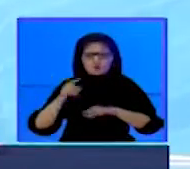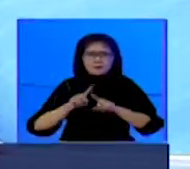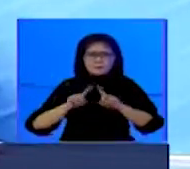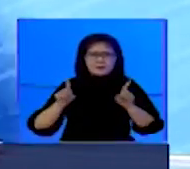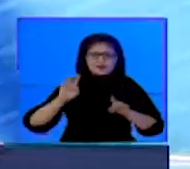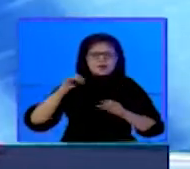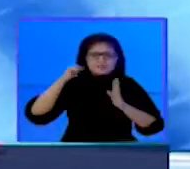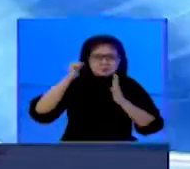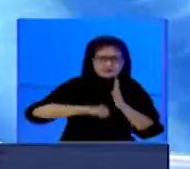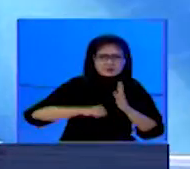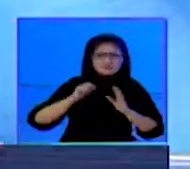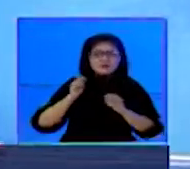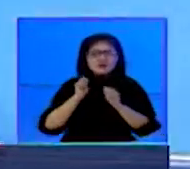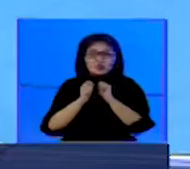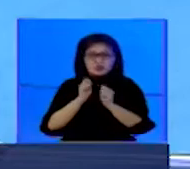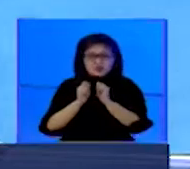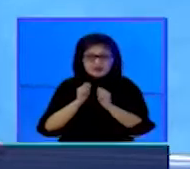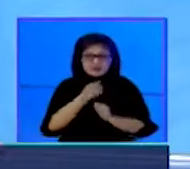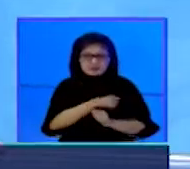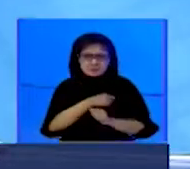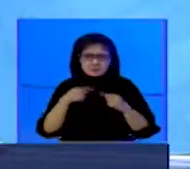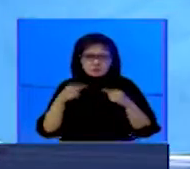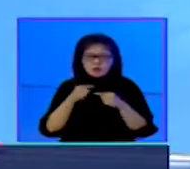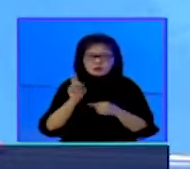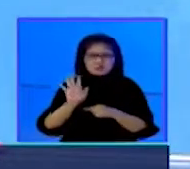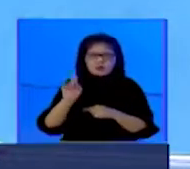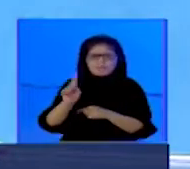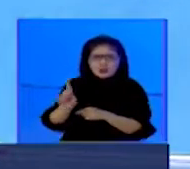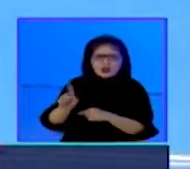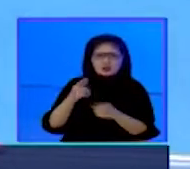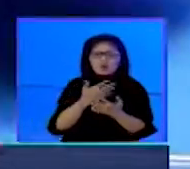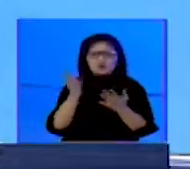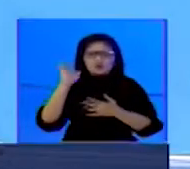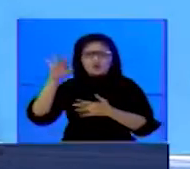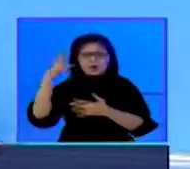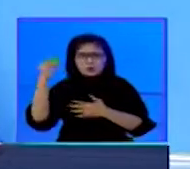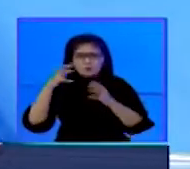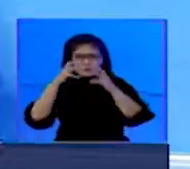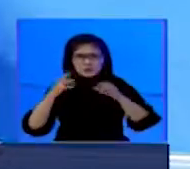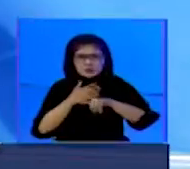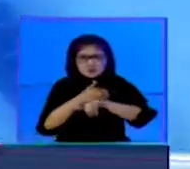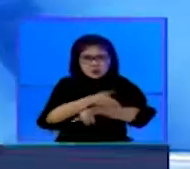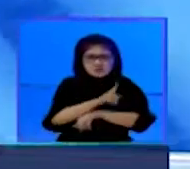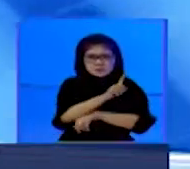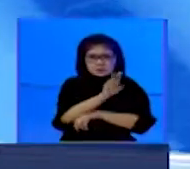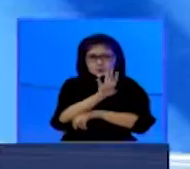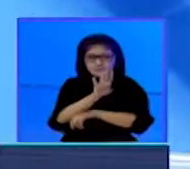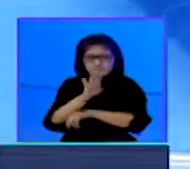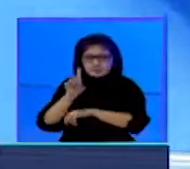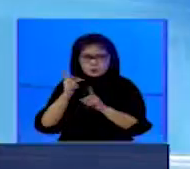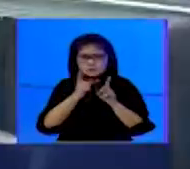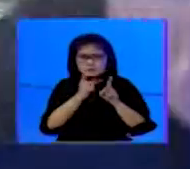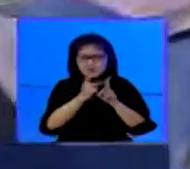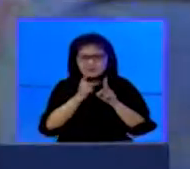Idul Fitri, Kementerian Perhubungan tidak melarang warga untuk mudik pada perayaan Idul Adha 1441 Hijriah.